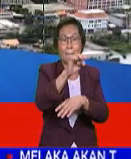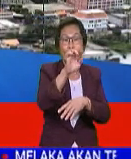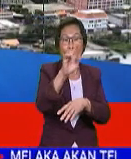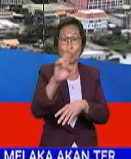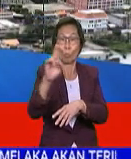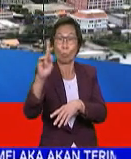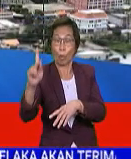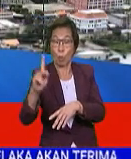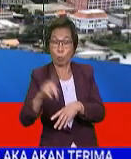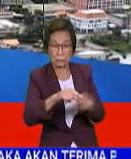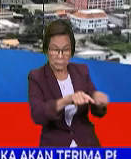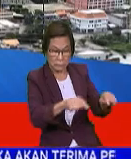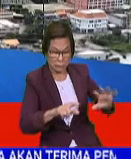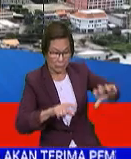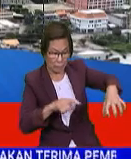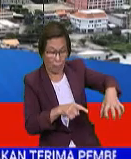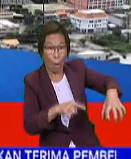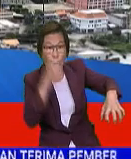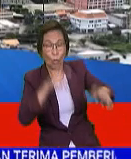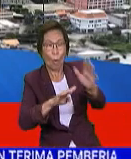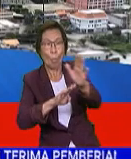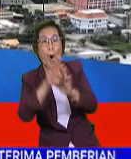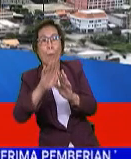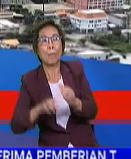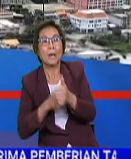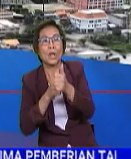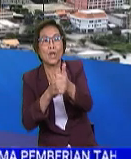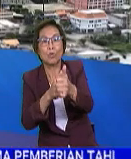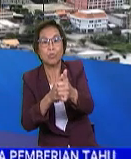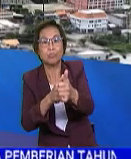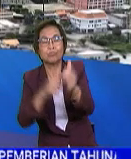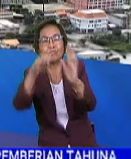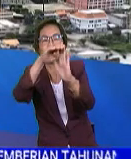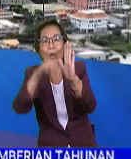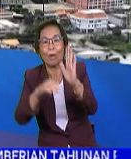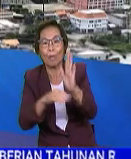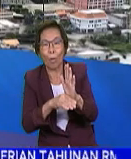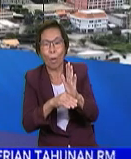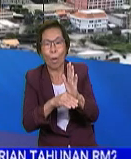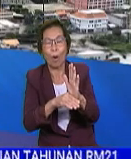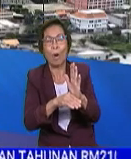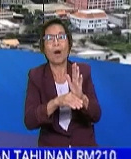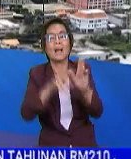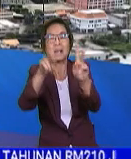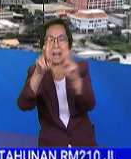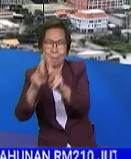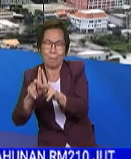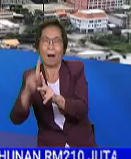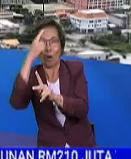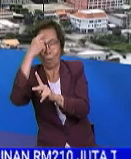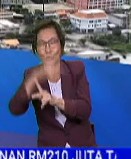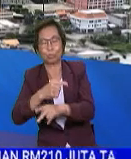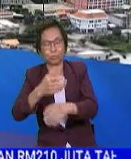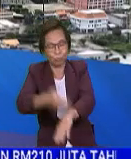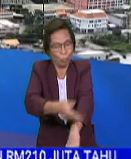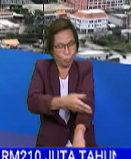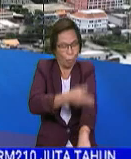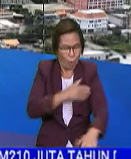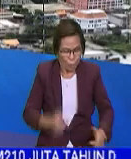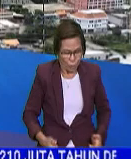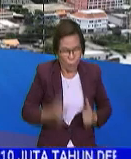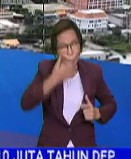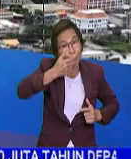pasti untuk dibangunkan selari dengan agenda membandarkan luar Bandar bagi meningkatkan kualiti kehidupan yang